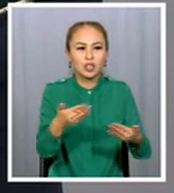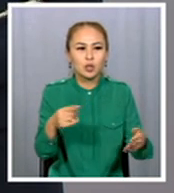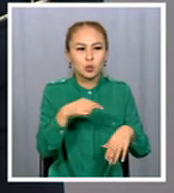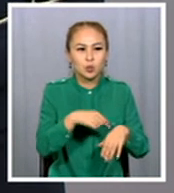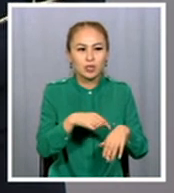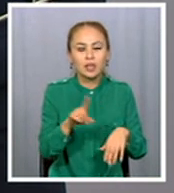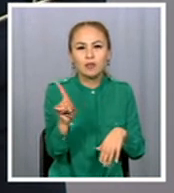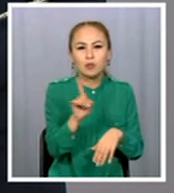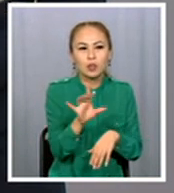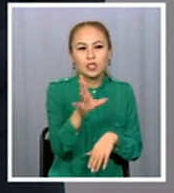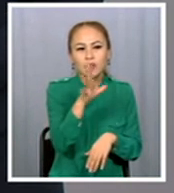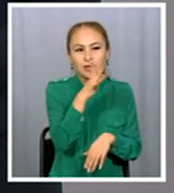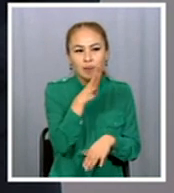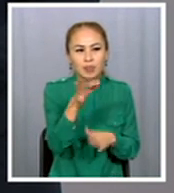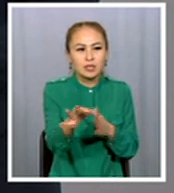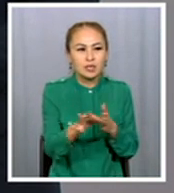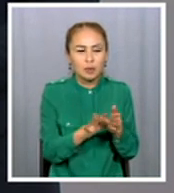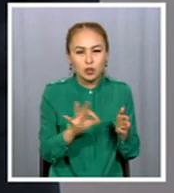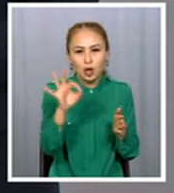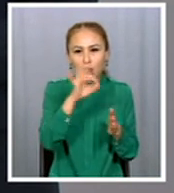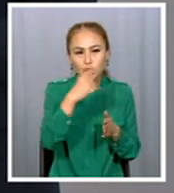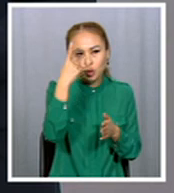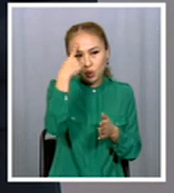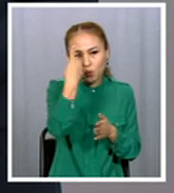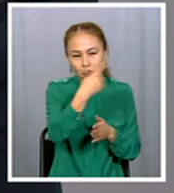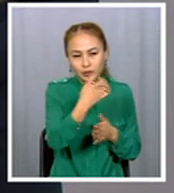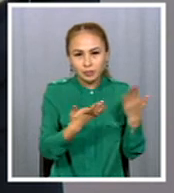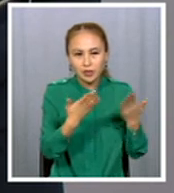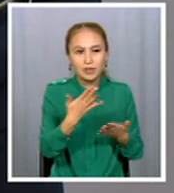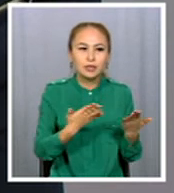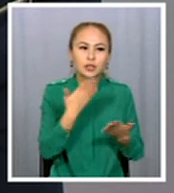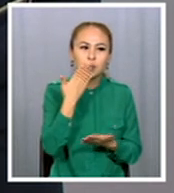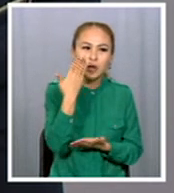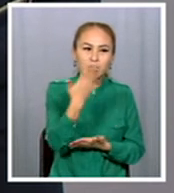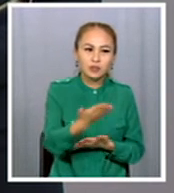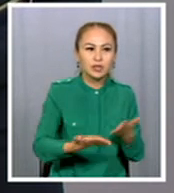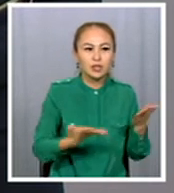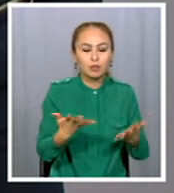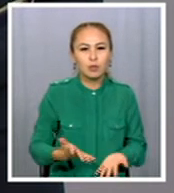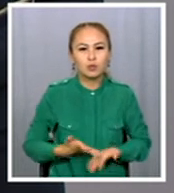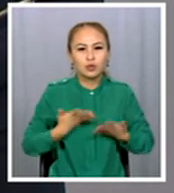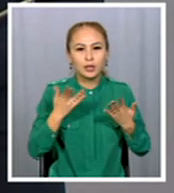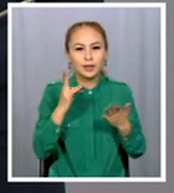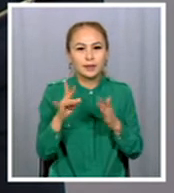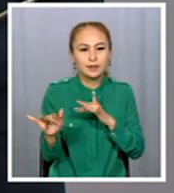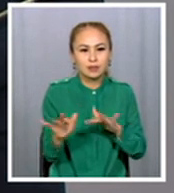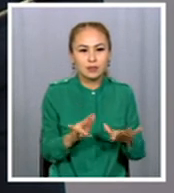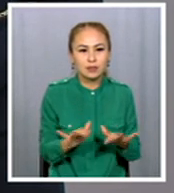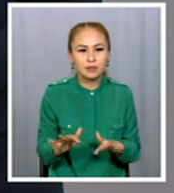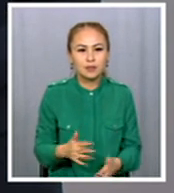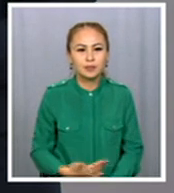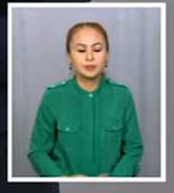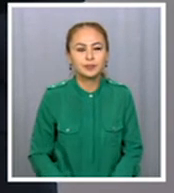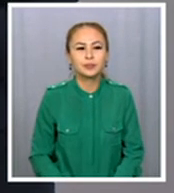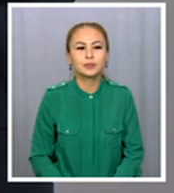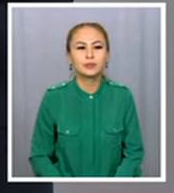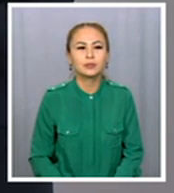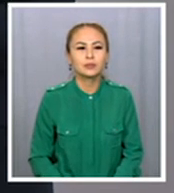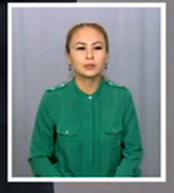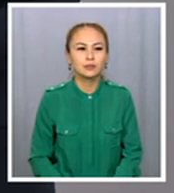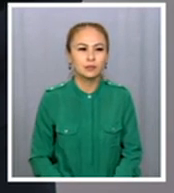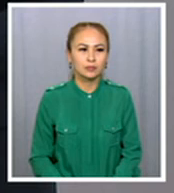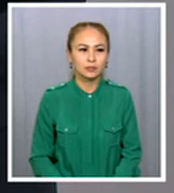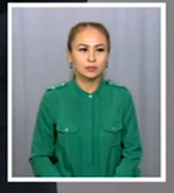выражать чувства и в то же время сообщать о чем-либо, спрашивать или побуждать к действию.